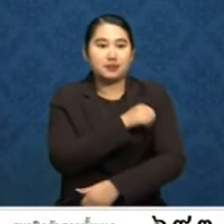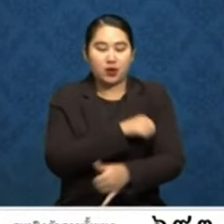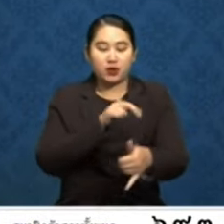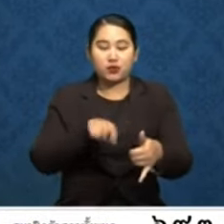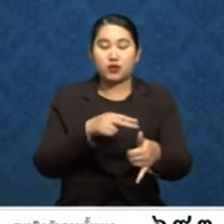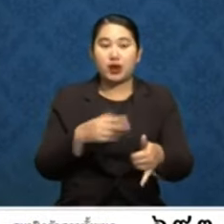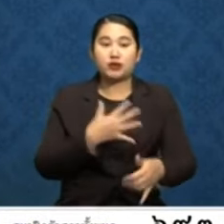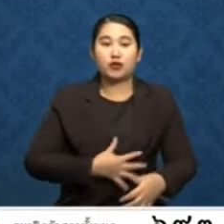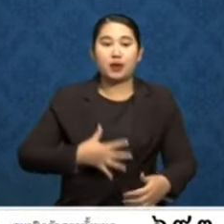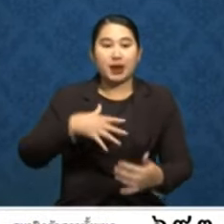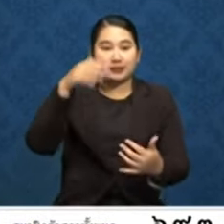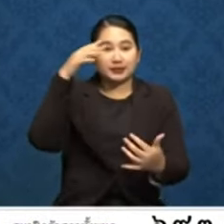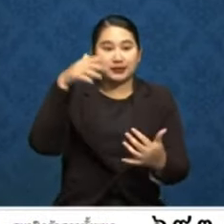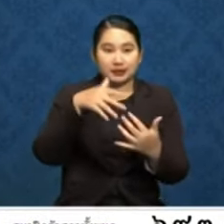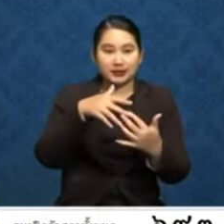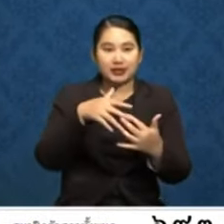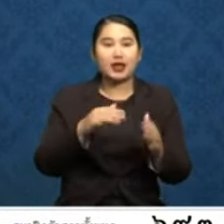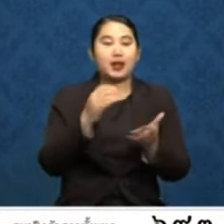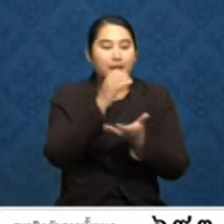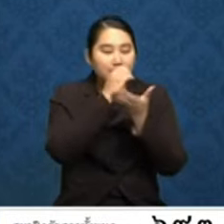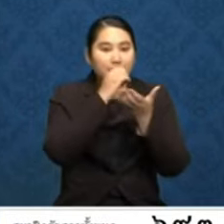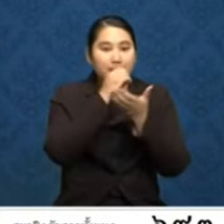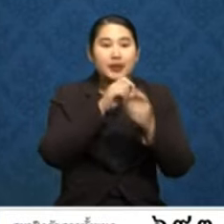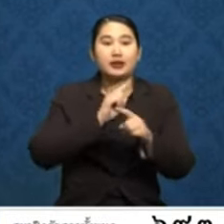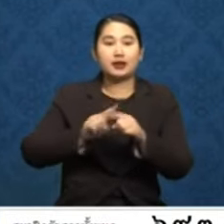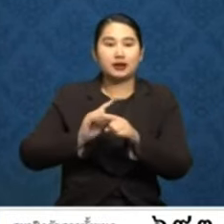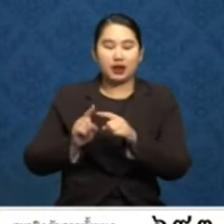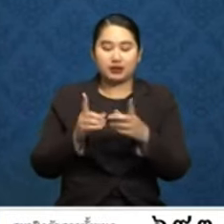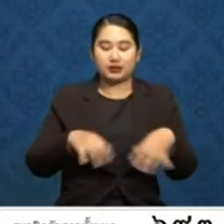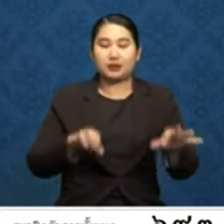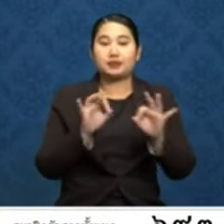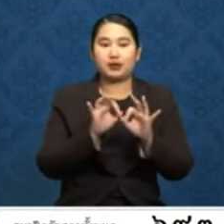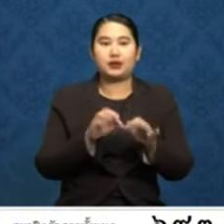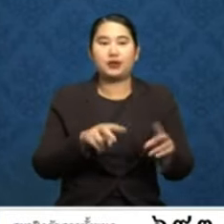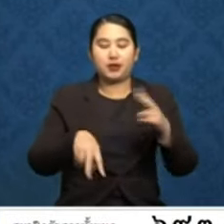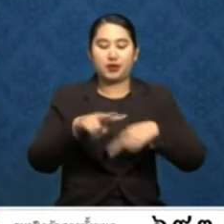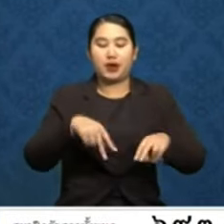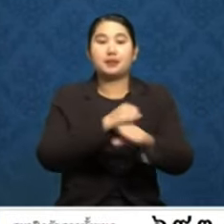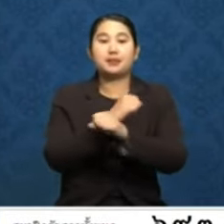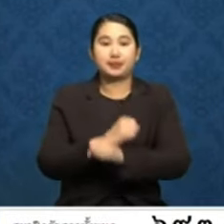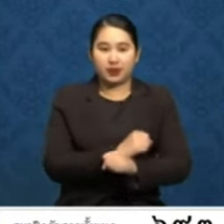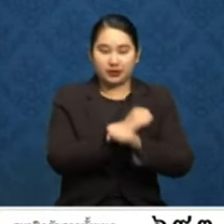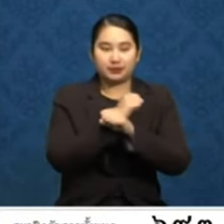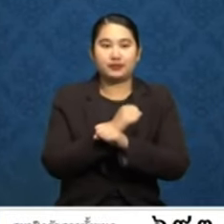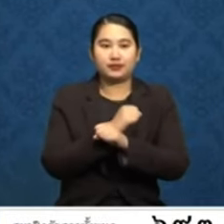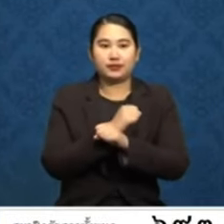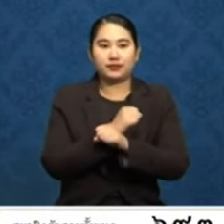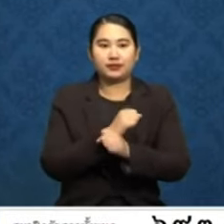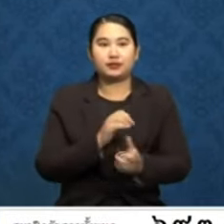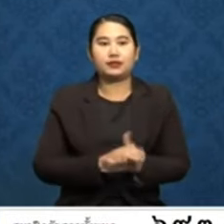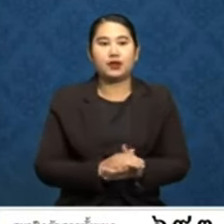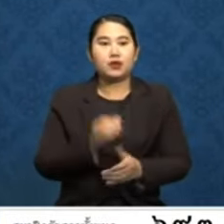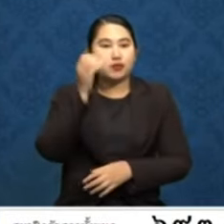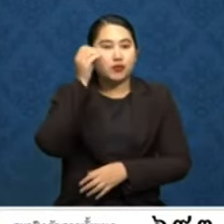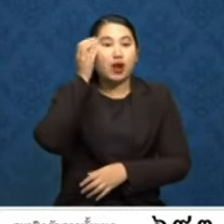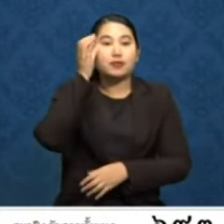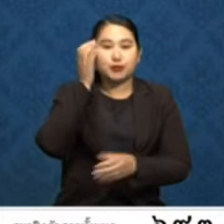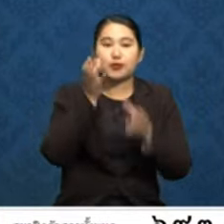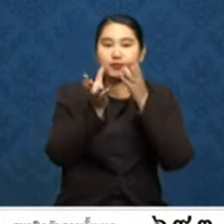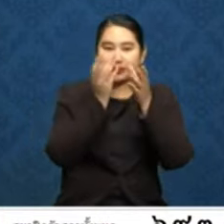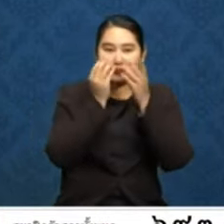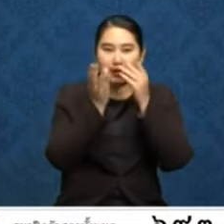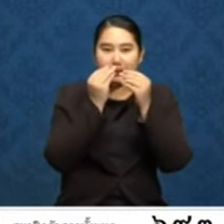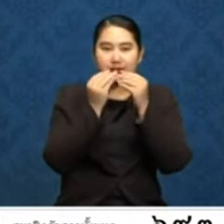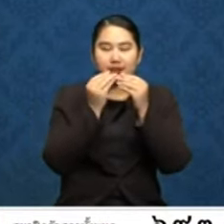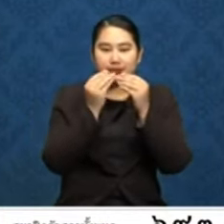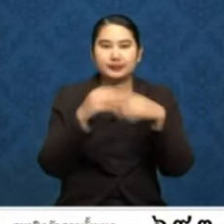ด้านสุขภาพจิตและยาเสพติดโดยเน้นการป้องกัน prevention ให้ความรู้และการสร้